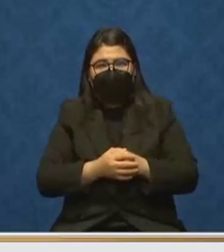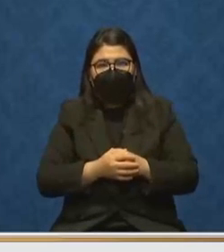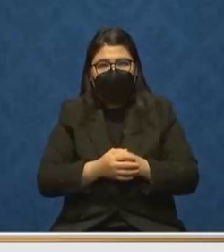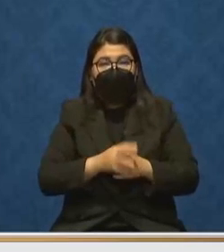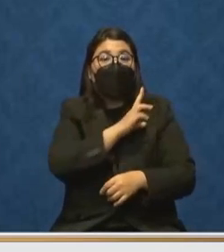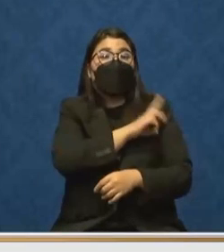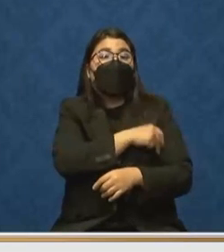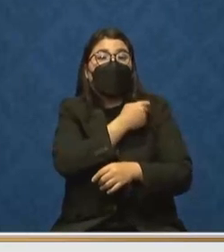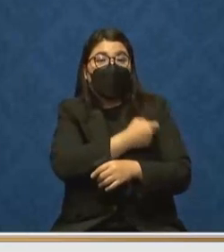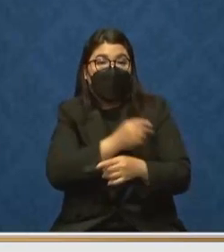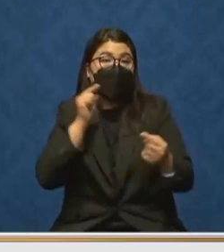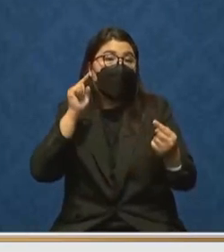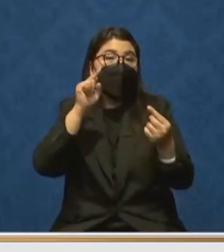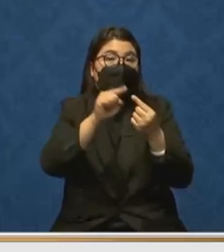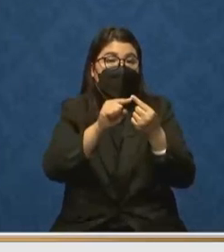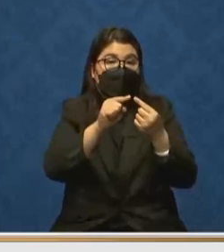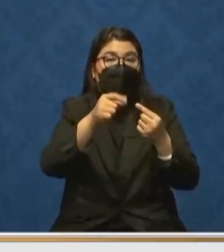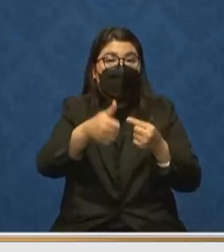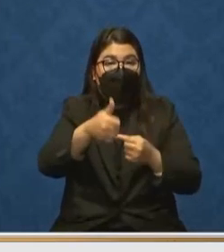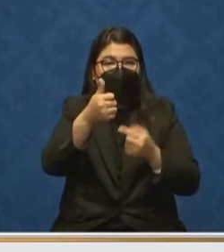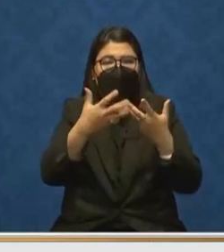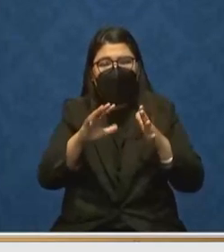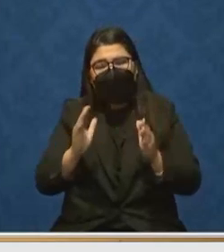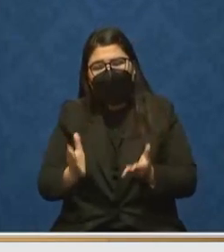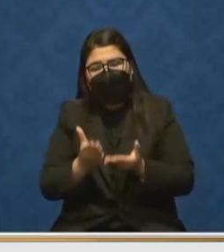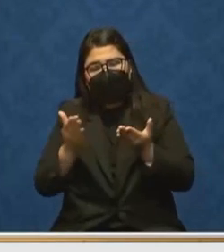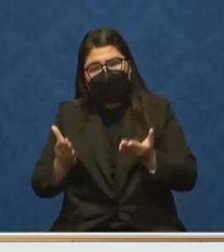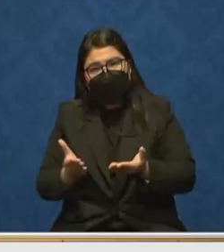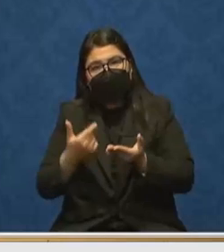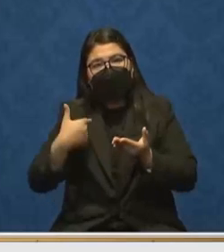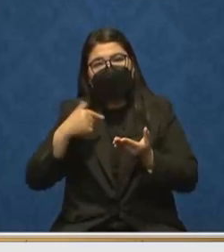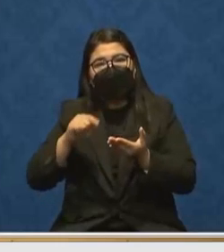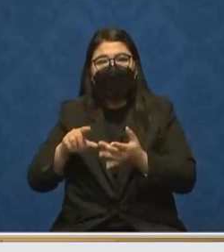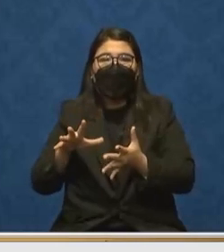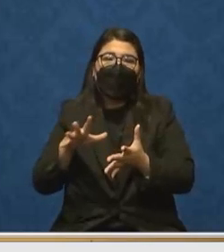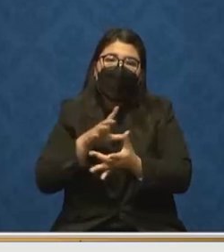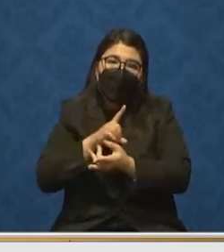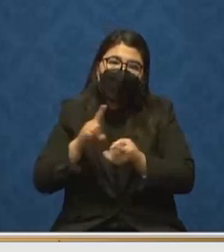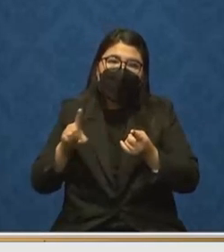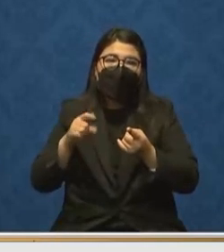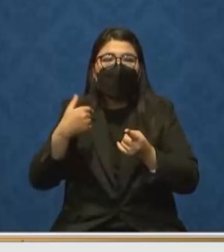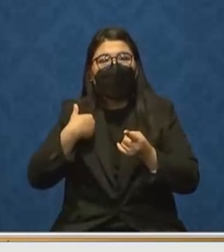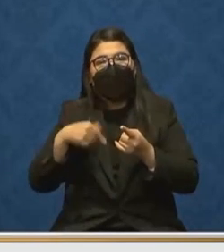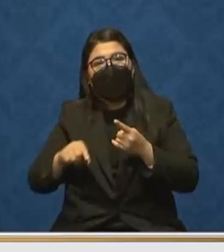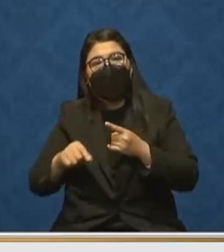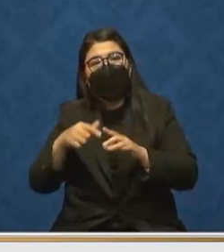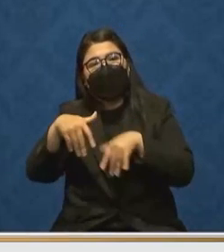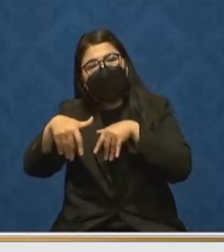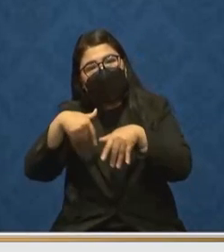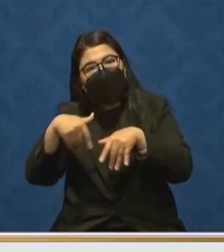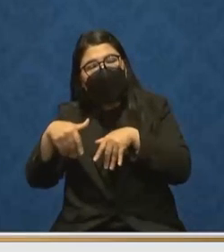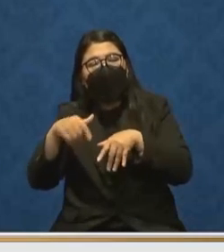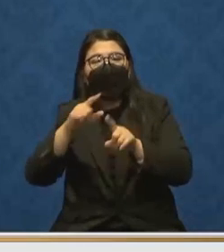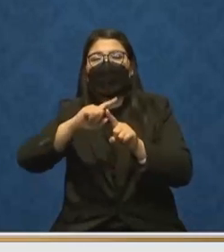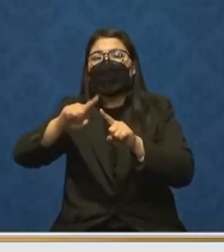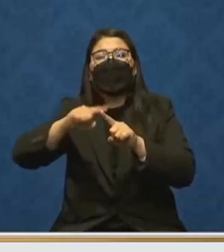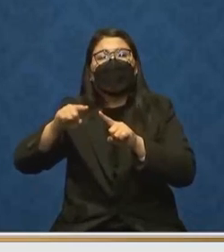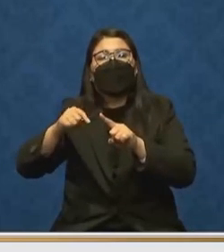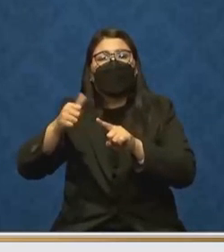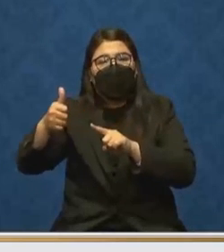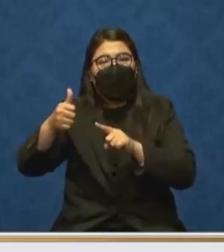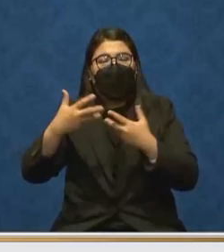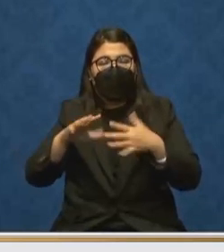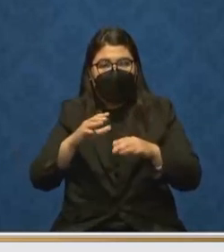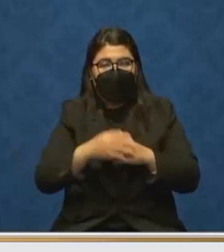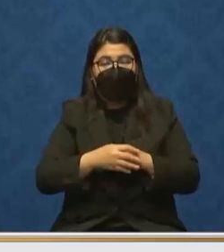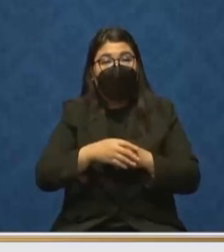ขที่ได้มาตรฐานและทั่วถึงรวมทั้งเพื่อส่งเสริมการอนุรักษ์วัฒนธรรมและภูมิปัญญาท้องถิ่นพัฒนาศักยภาพทางการศึกษา